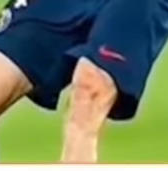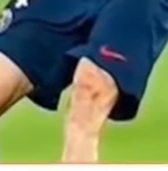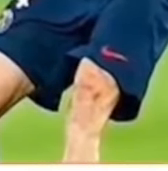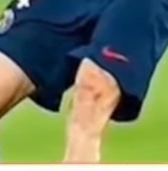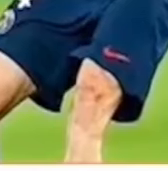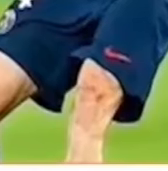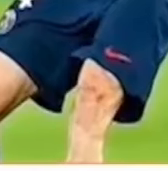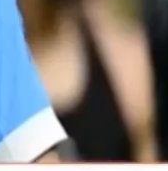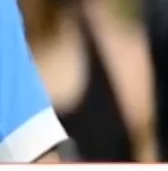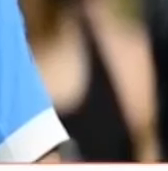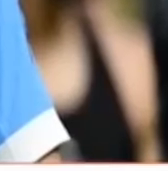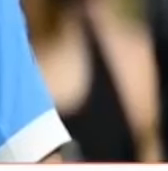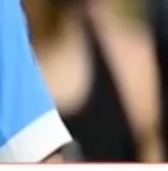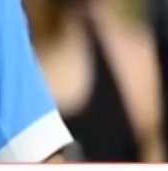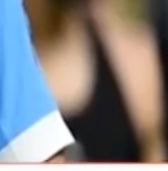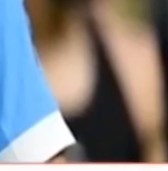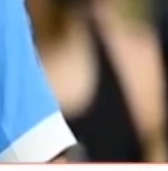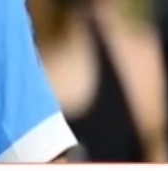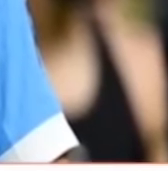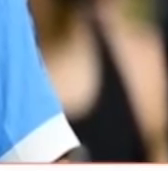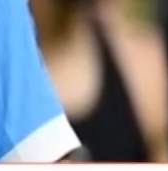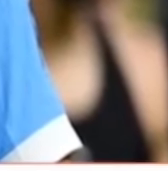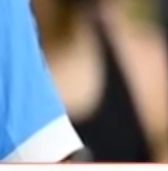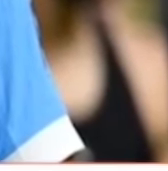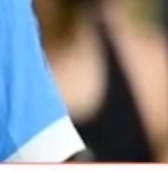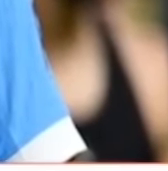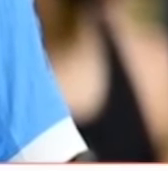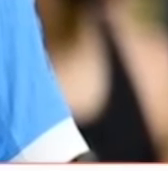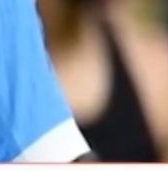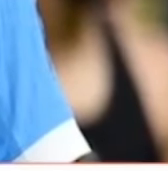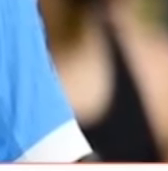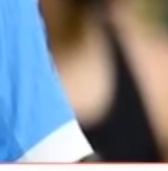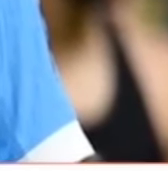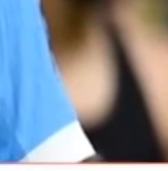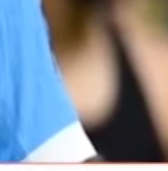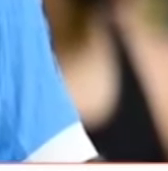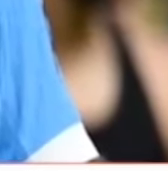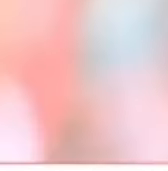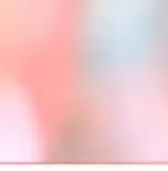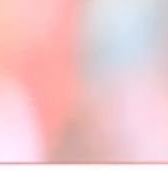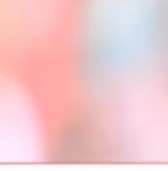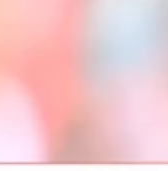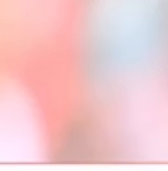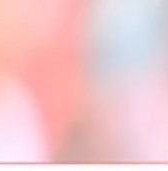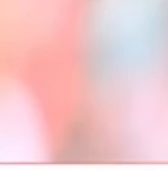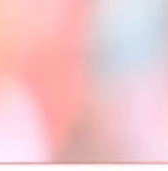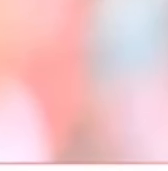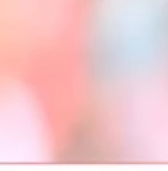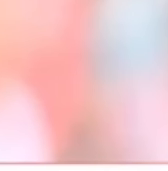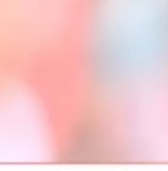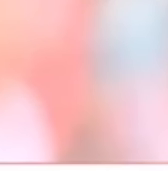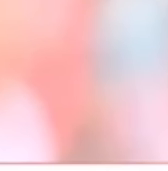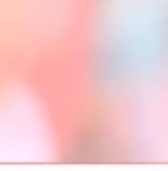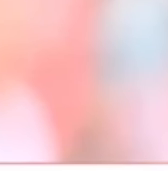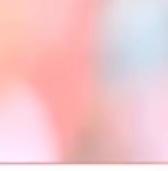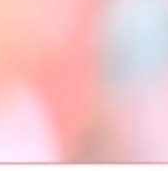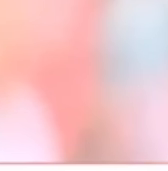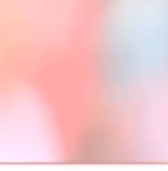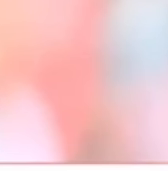kusooka kweggyako abazannyi abamu. Manuel abalirwamu obukadde 5 eza pound wabula n'omuzibizi wa Bayern Mazroy